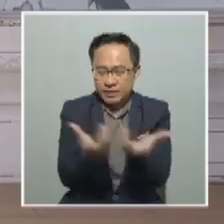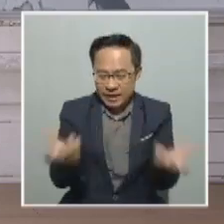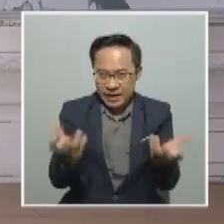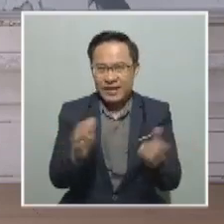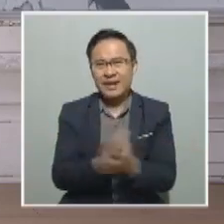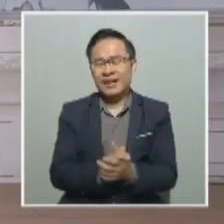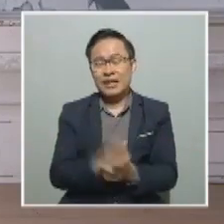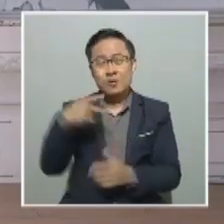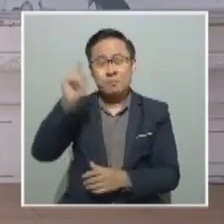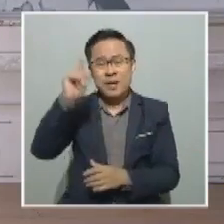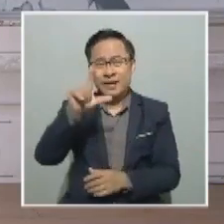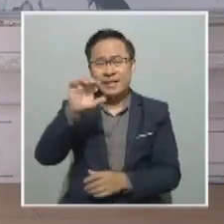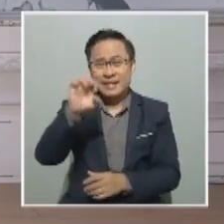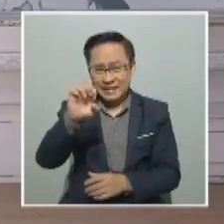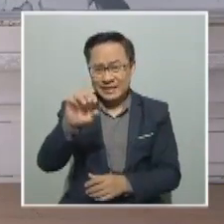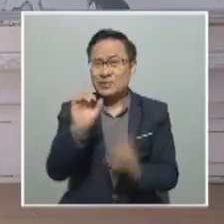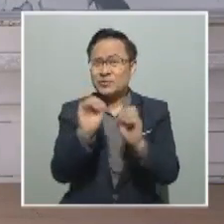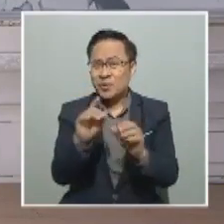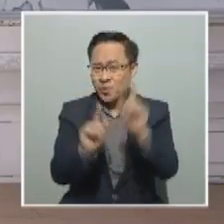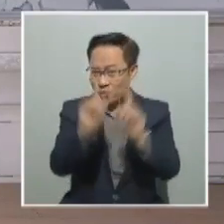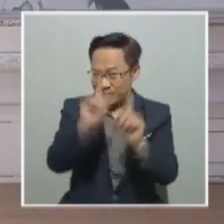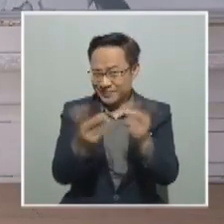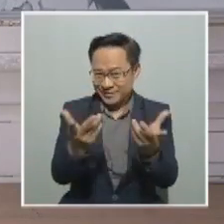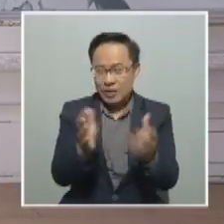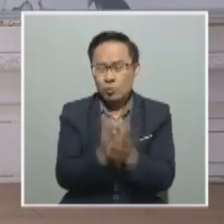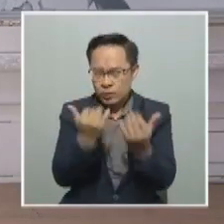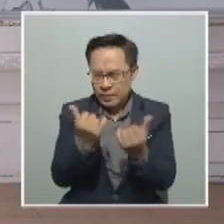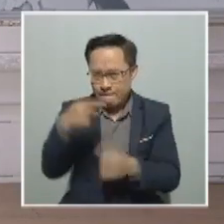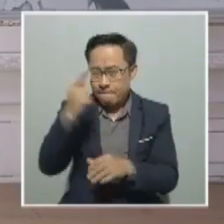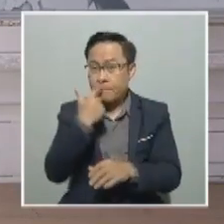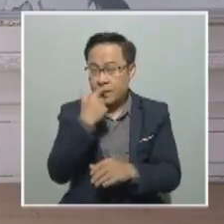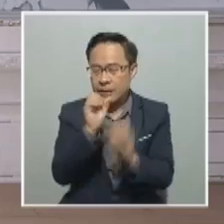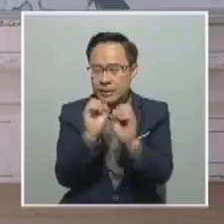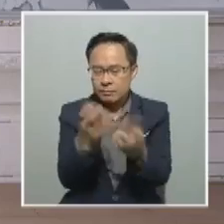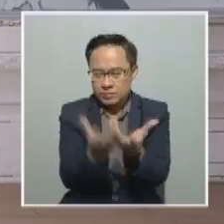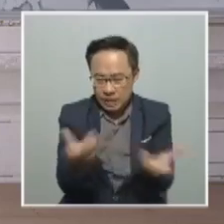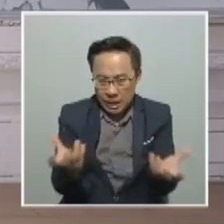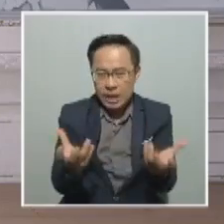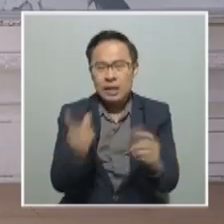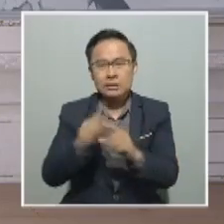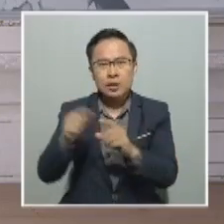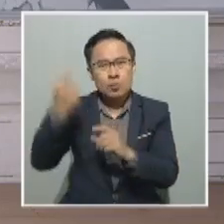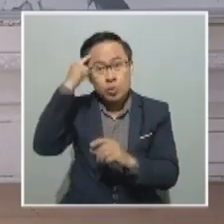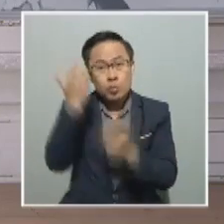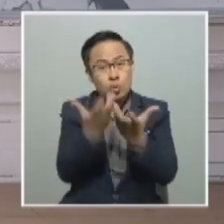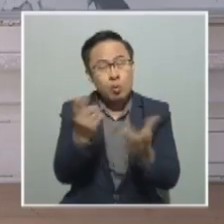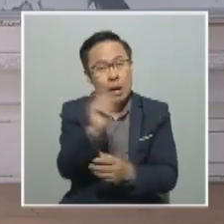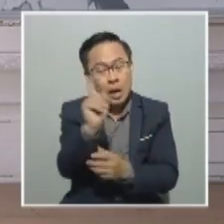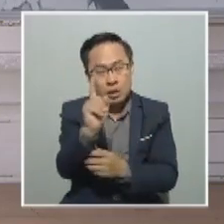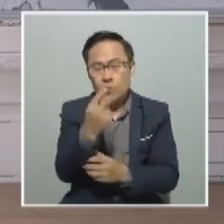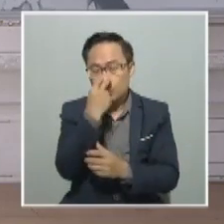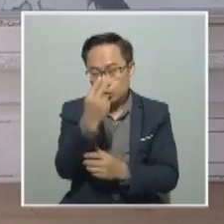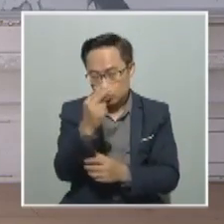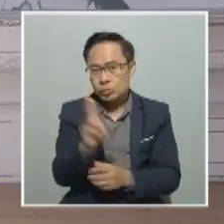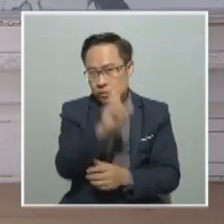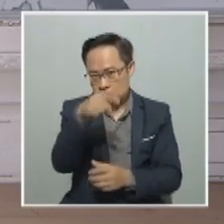หุ้น วันนี้จะเป็นป้าอะไรด ีวันนี้เป็นป้าแดงป ้ าแดงจะมาแกะกล่องรีวิวไม่รู้ว่าเป็นผลิตภัณฑ์อะไรแต่รับประกันค่ะ